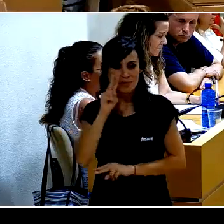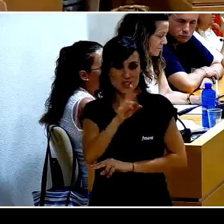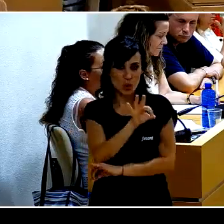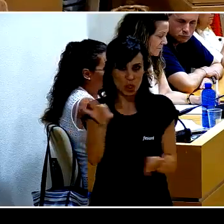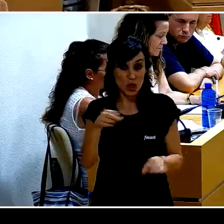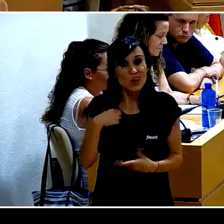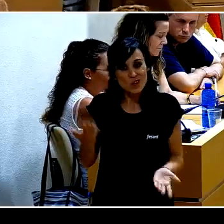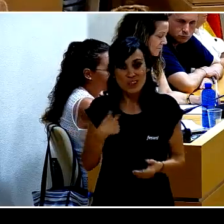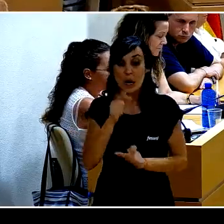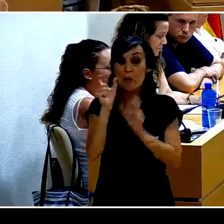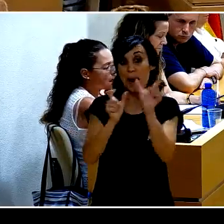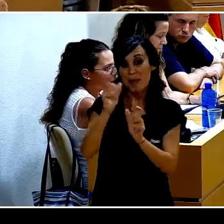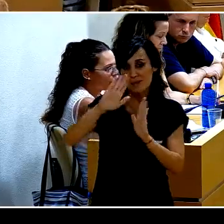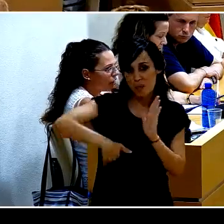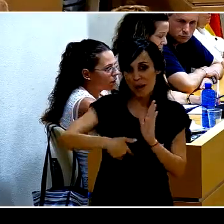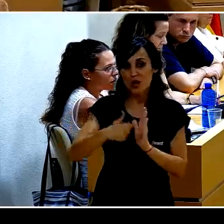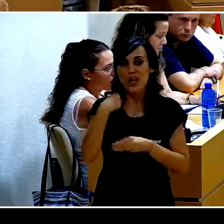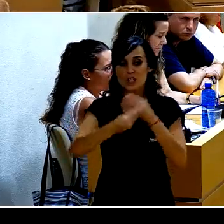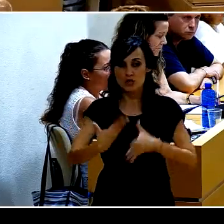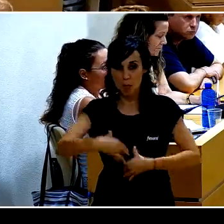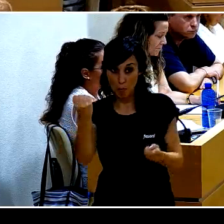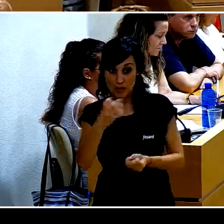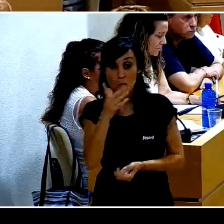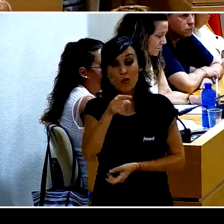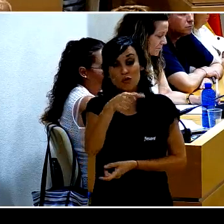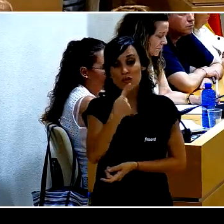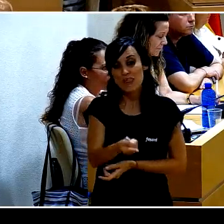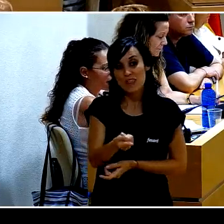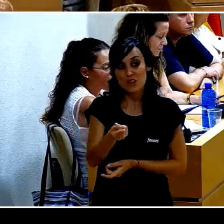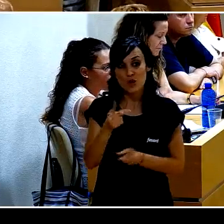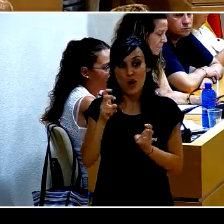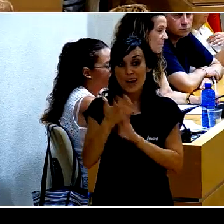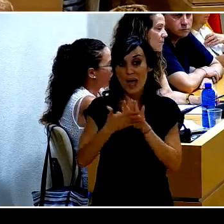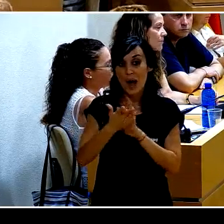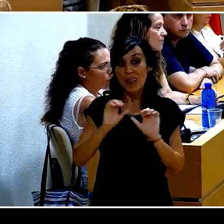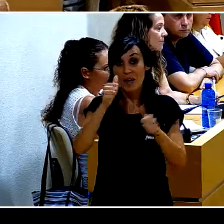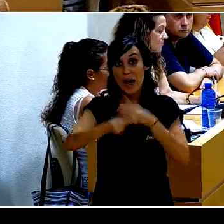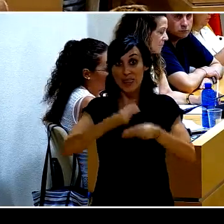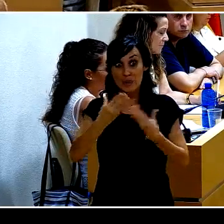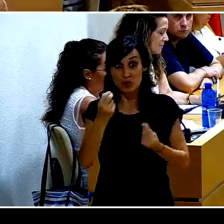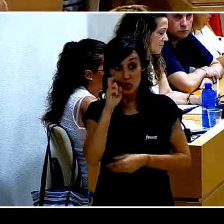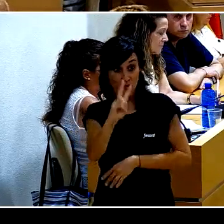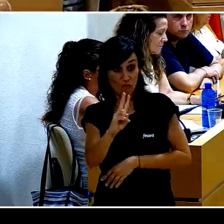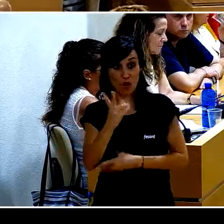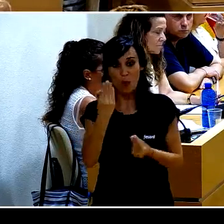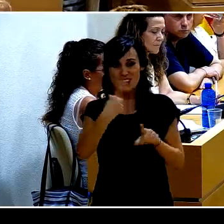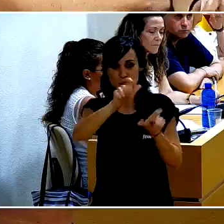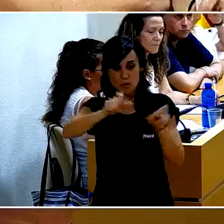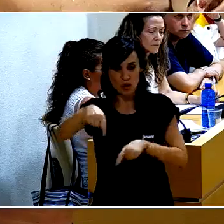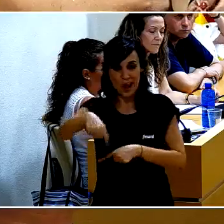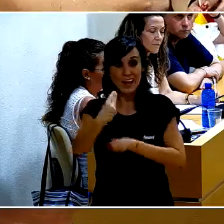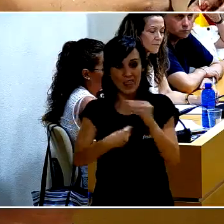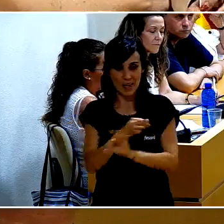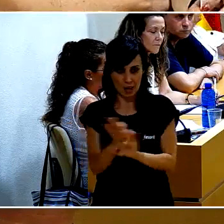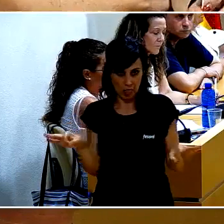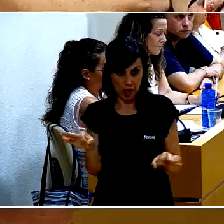O sea, que menys parauletes i més fets. Perquè esteu dient de començar a fer i jo veig per part de moltes persones que així no se fa